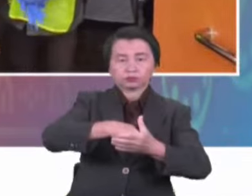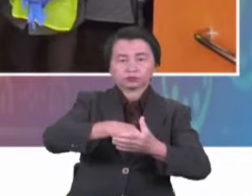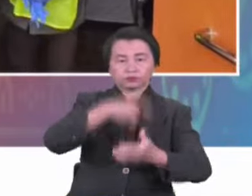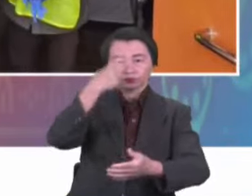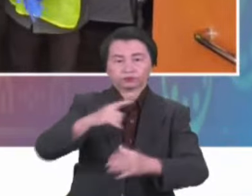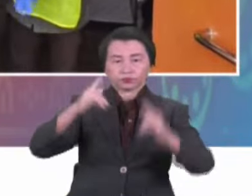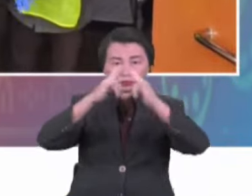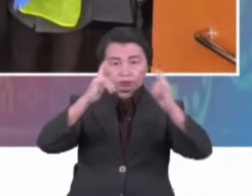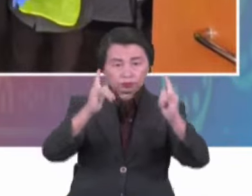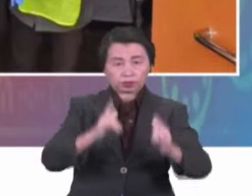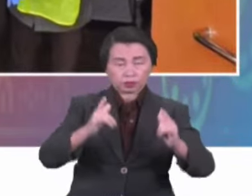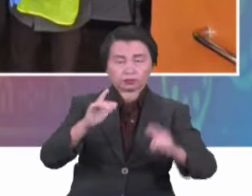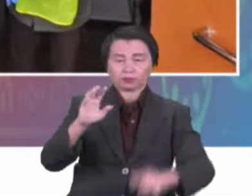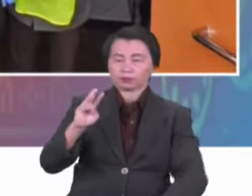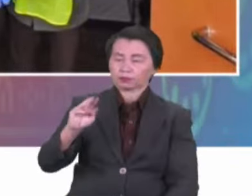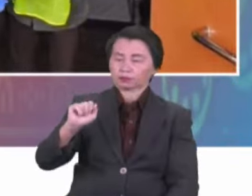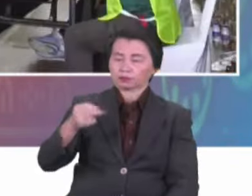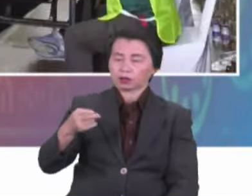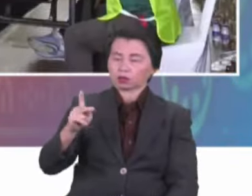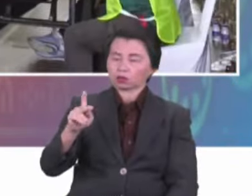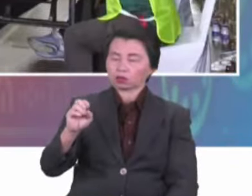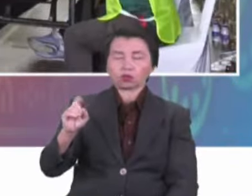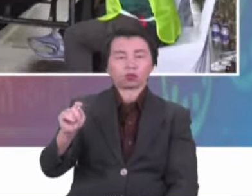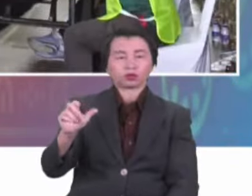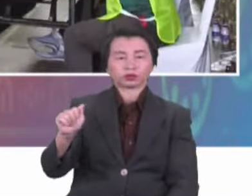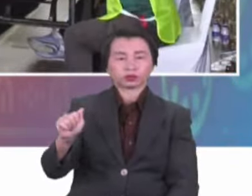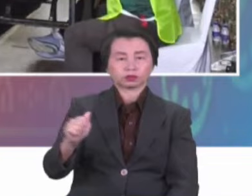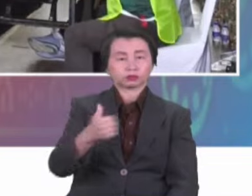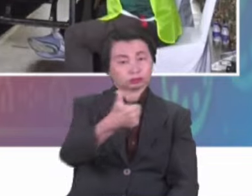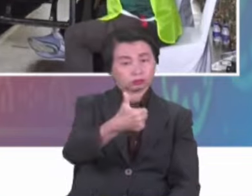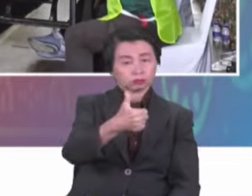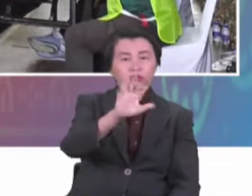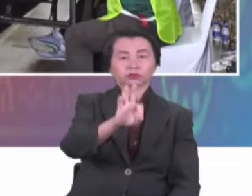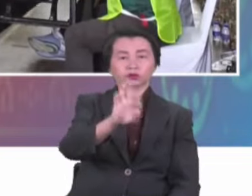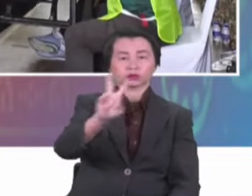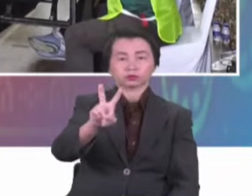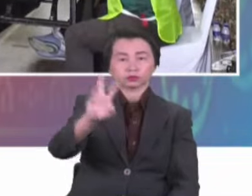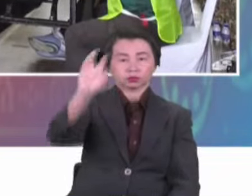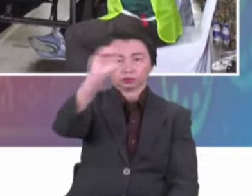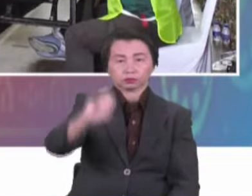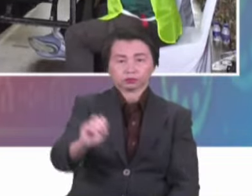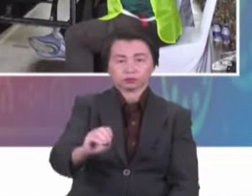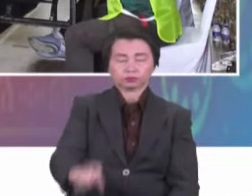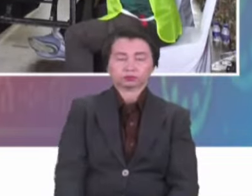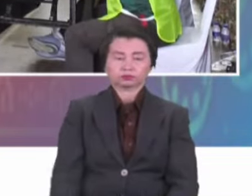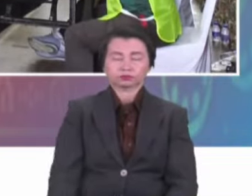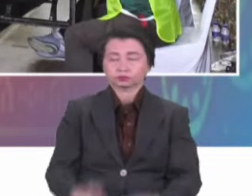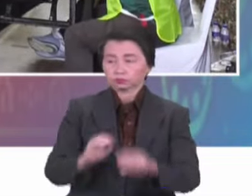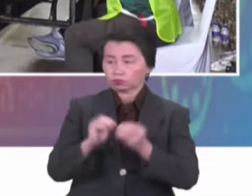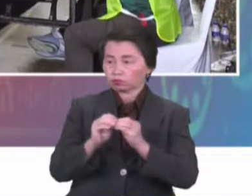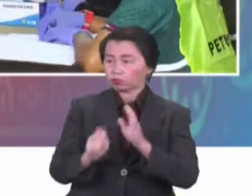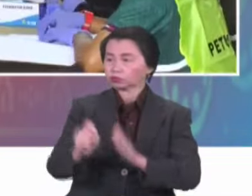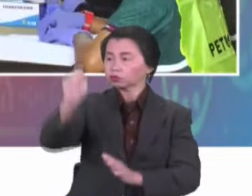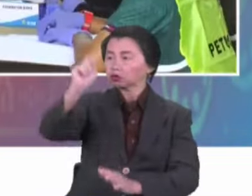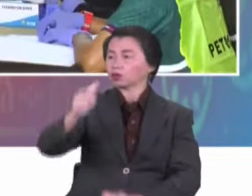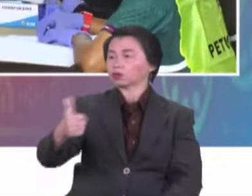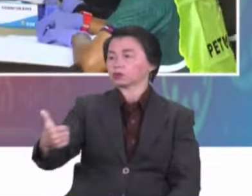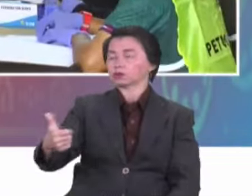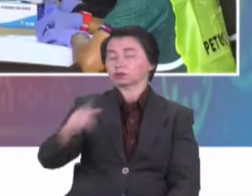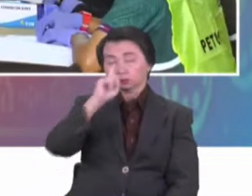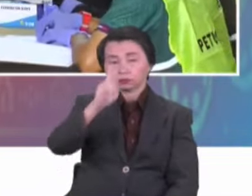Kem Mahkota saja juga sangat baik, iaitu 92% juga. Jadi sebenarnya angka yang tinggi ini